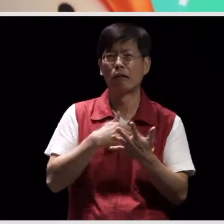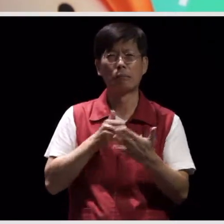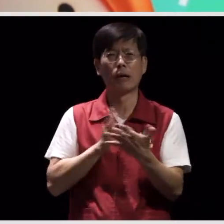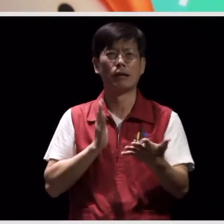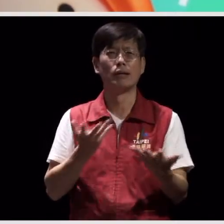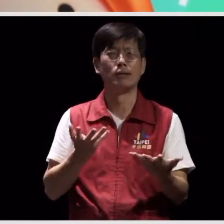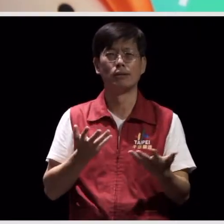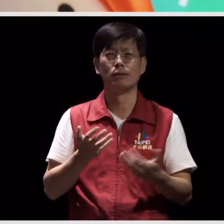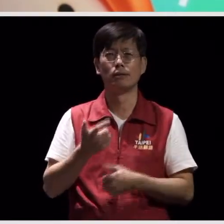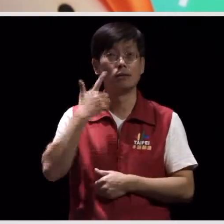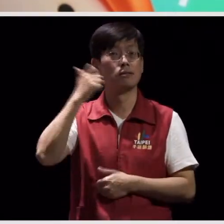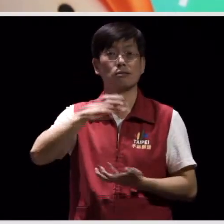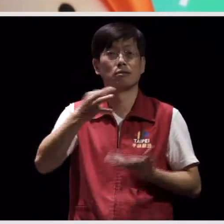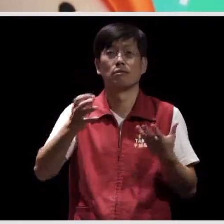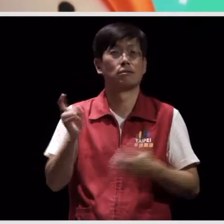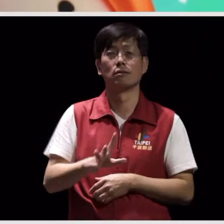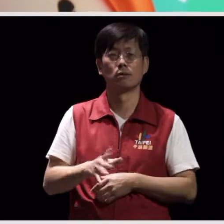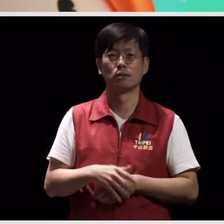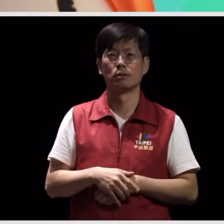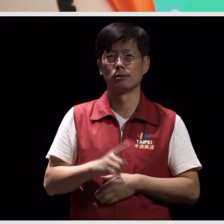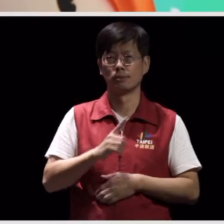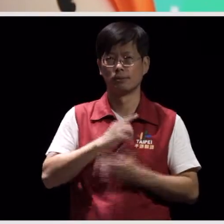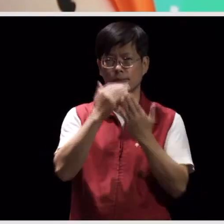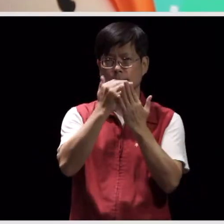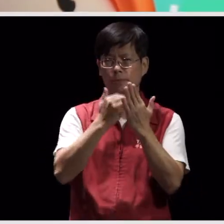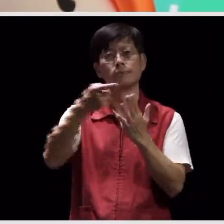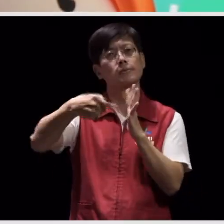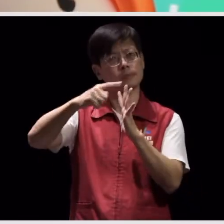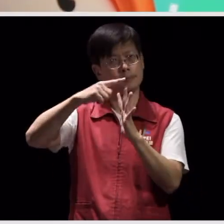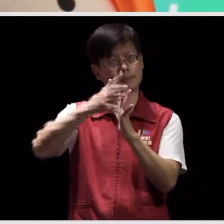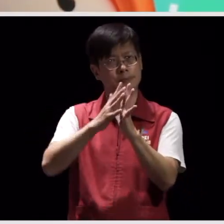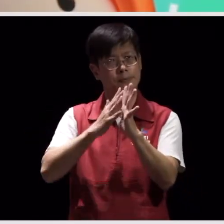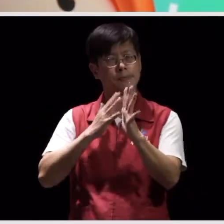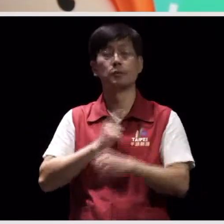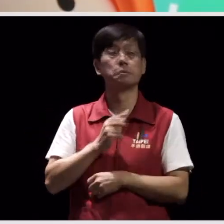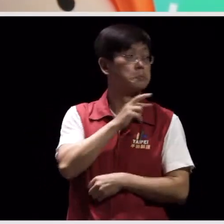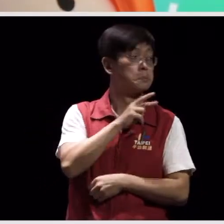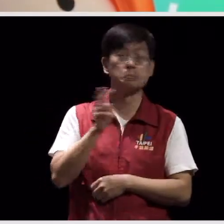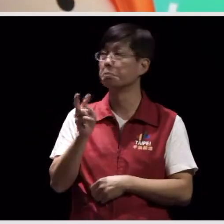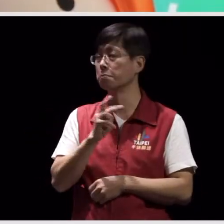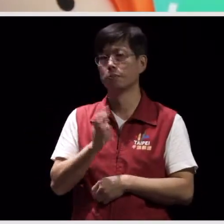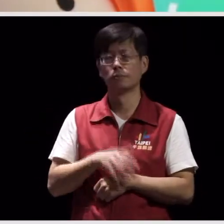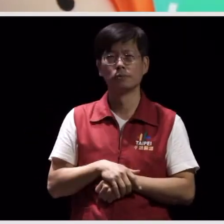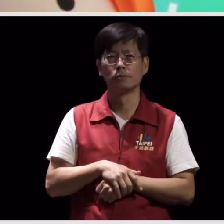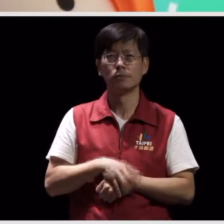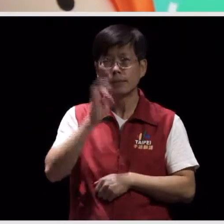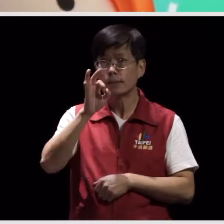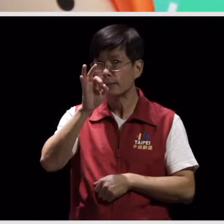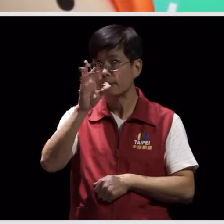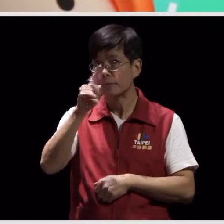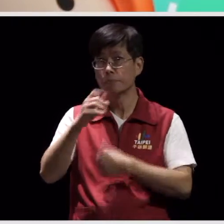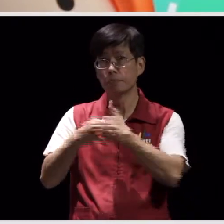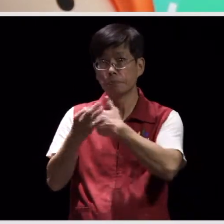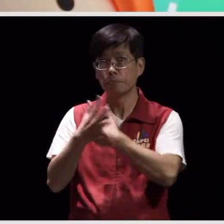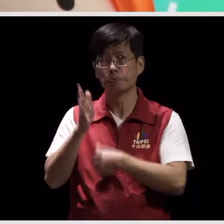吧？然后爷爷都不担心，为什么？他就排排排，然后快轮到他的时候，然后他就先左顾右看，看有没有华人，